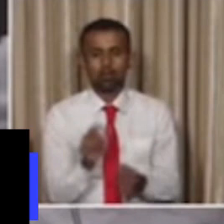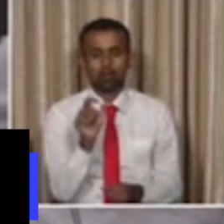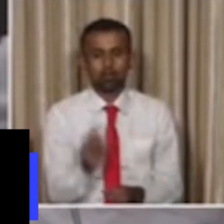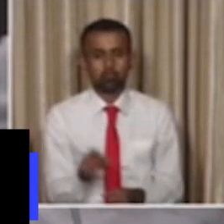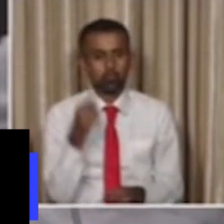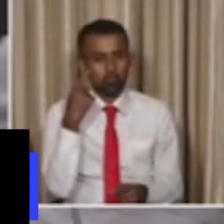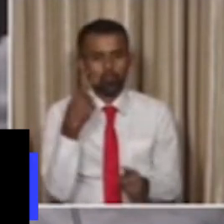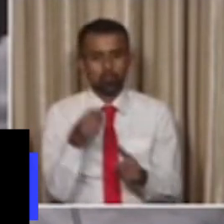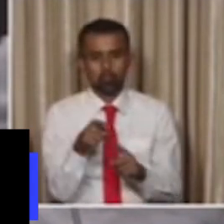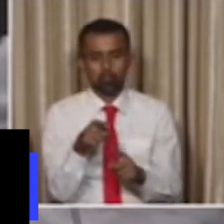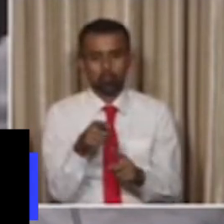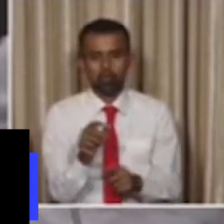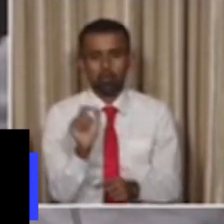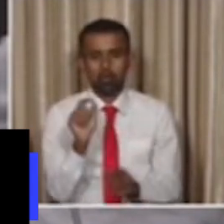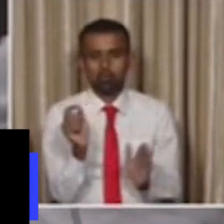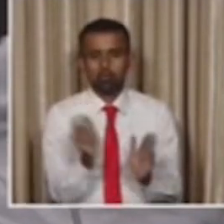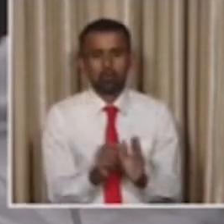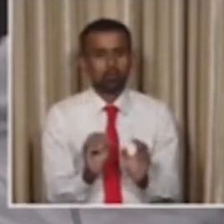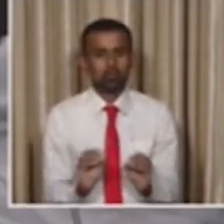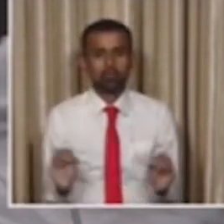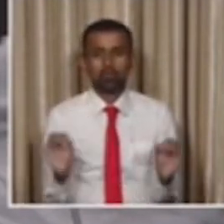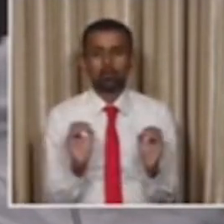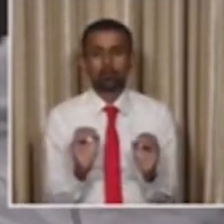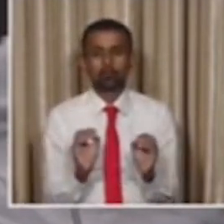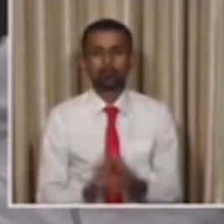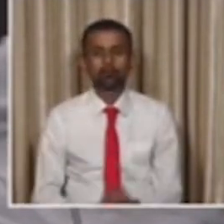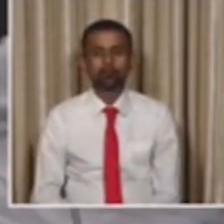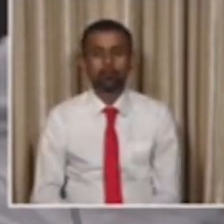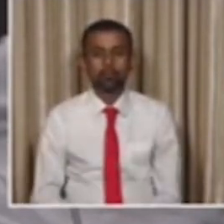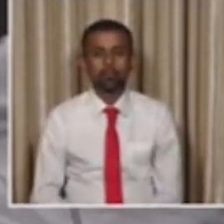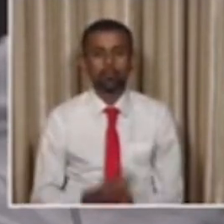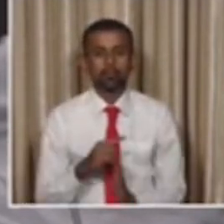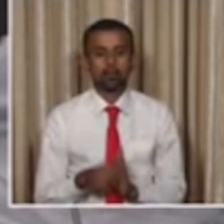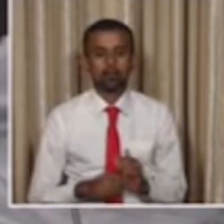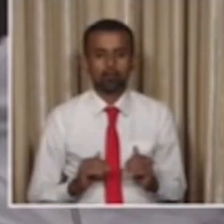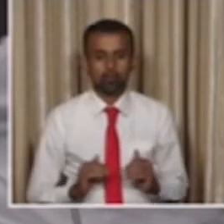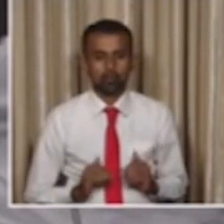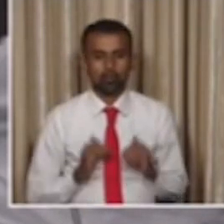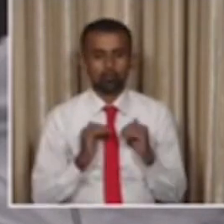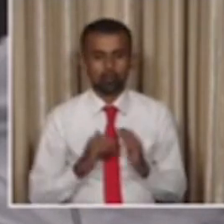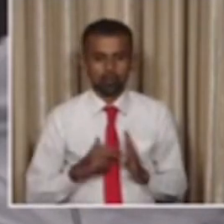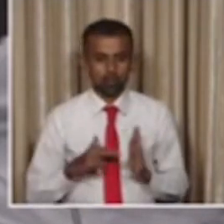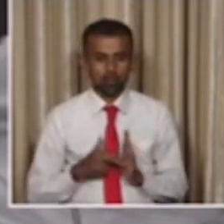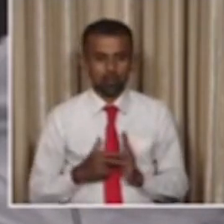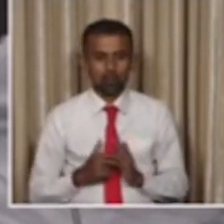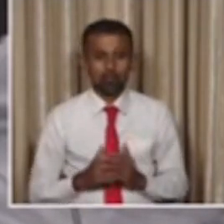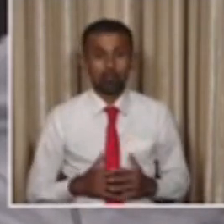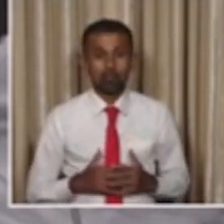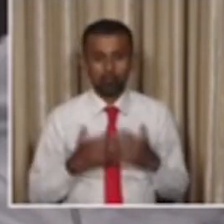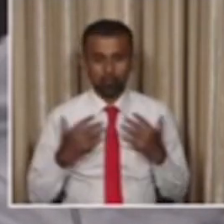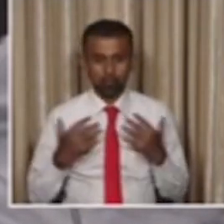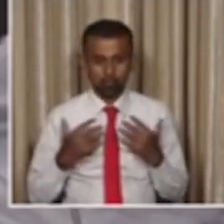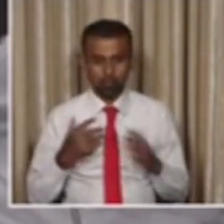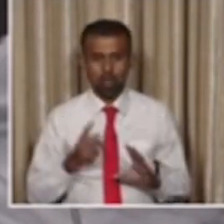ගැන සඳහන් වෙන්නේ නැහැ කරු කතානායකතුමනි. මේ රටේ සංවර්ධන ව්‍යාපති රාශියක්